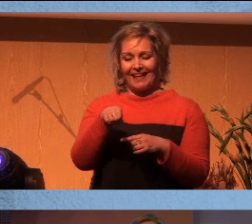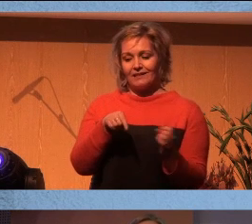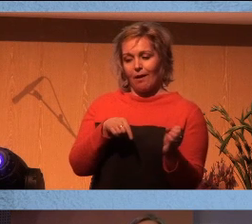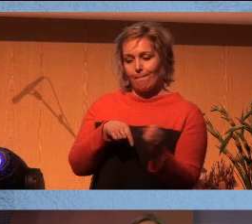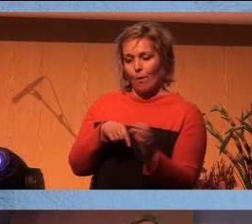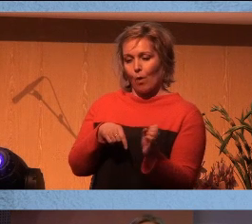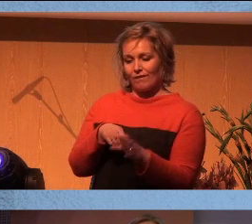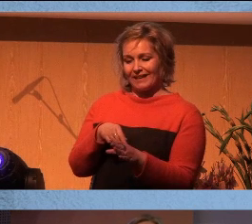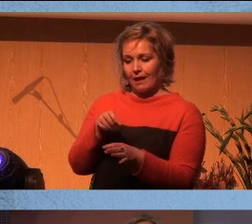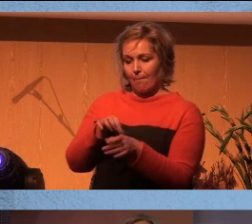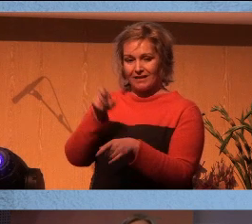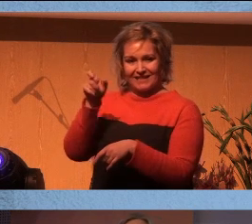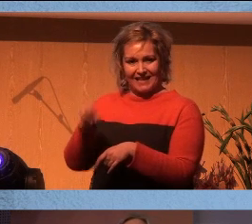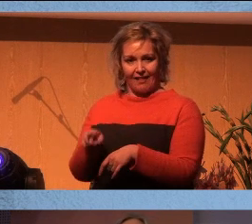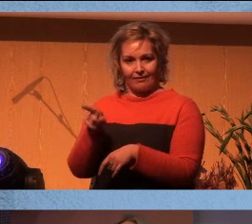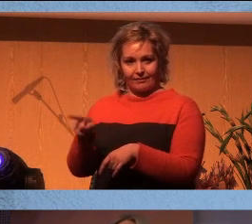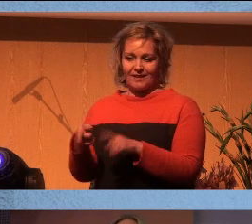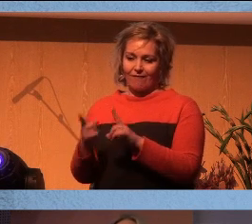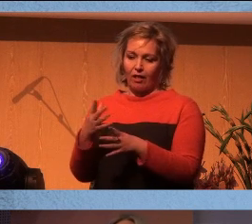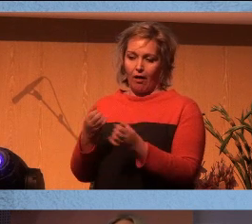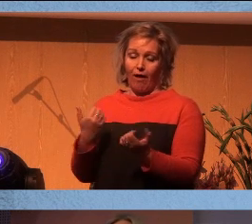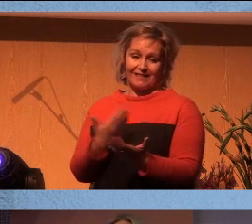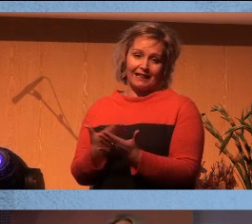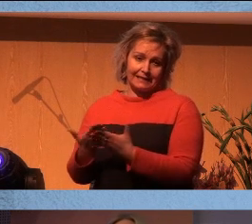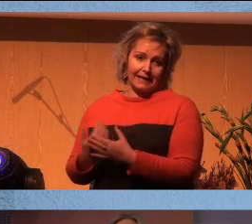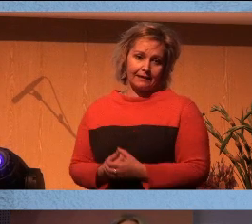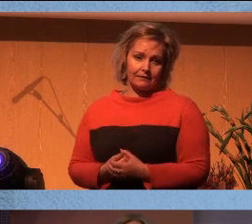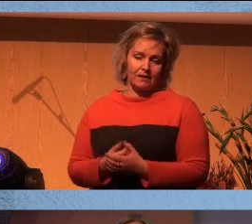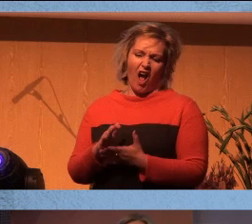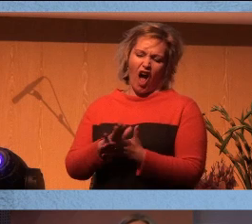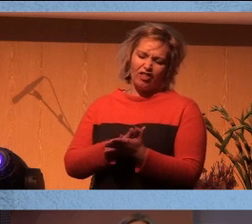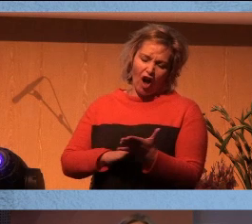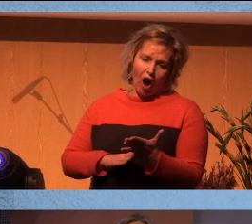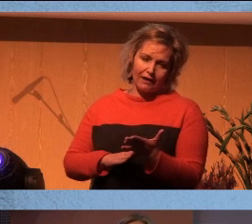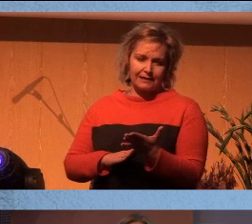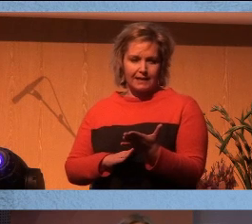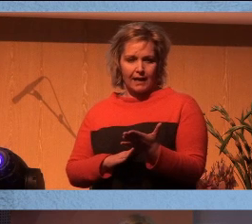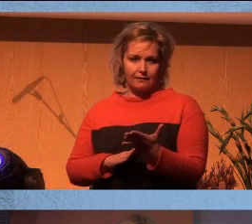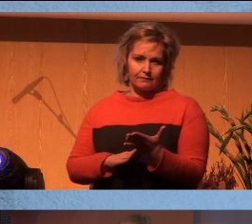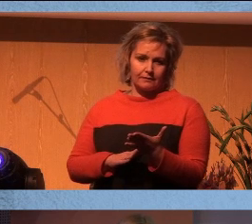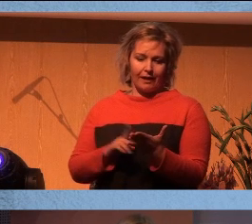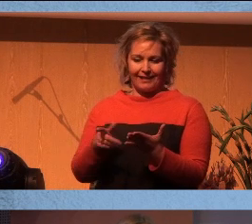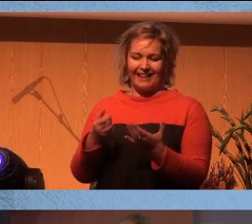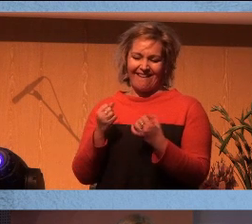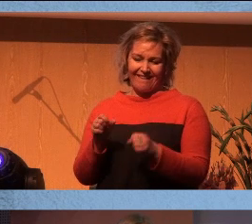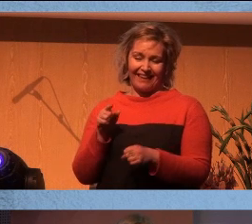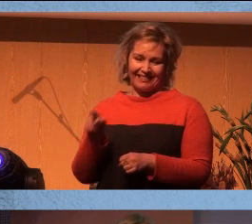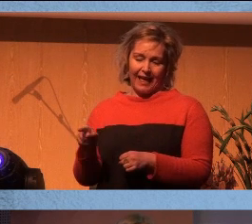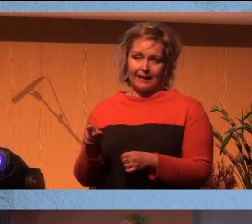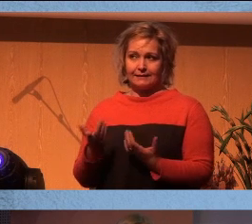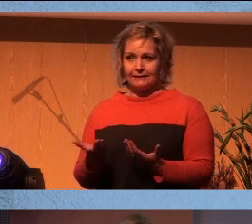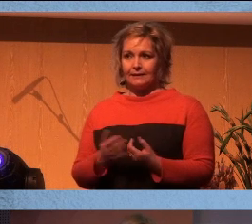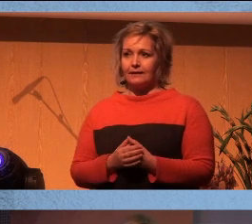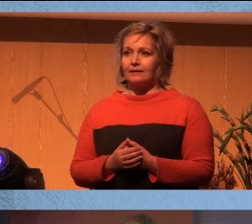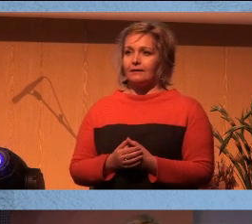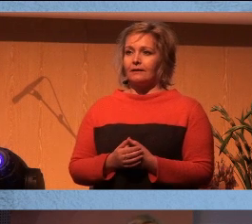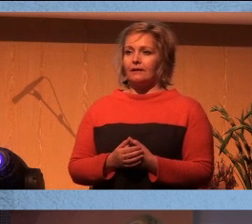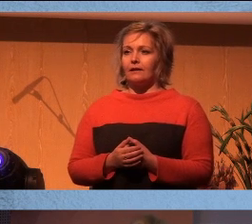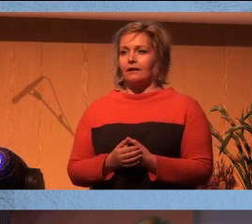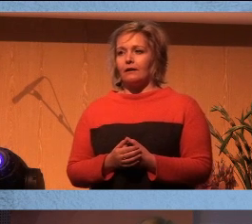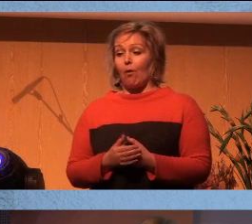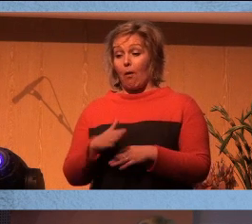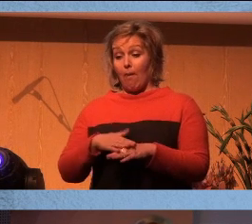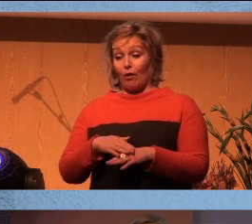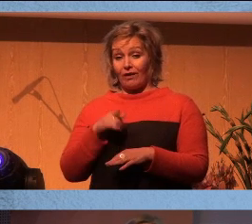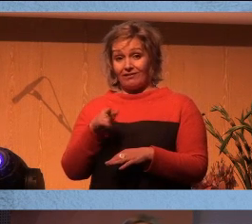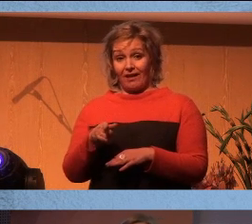påvirke pasientens valg av tjenester. Antakelse om at det en effekt der. Og det, på